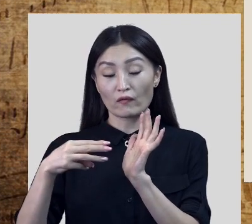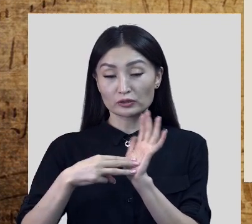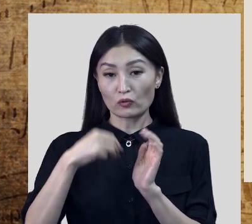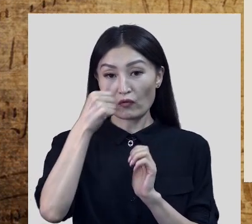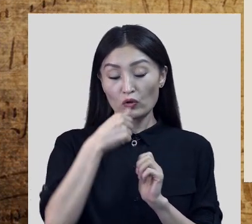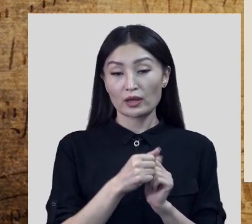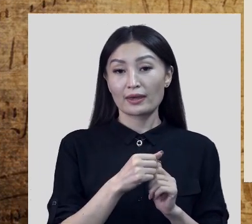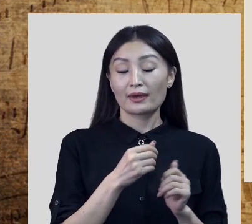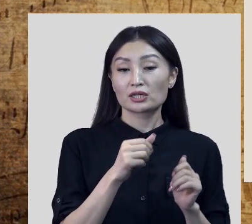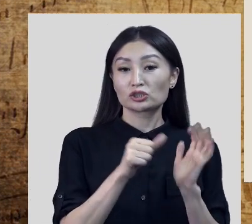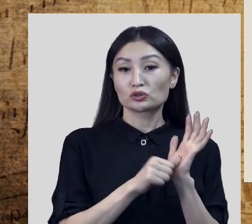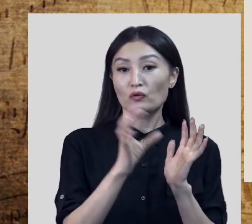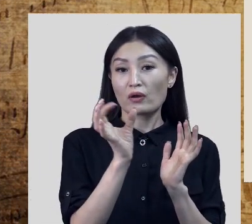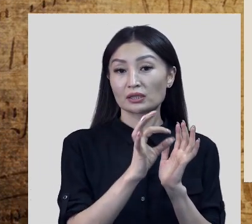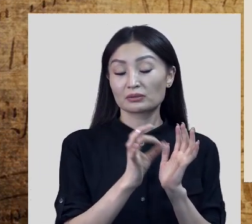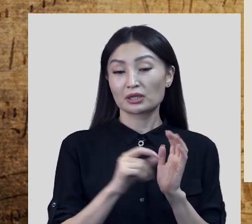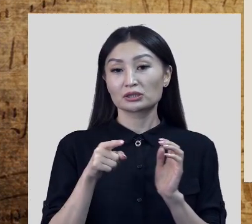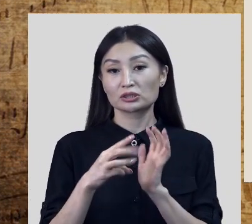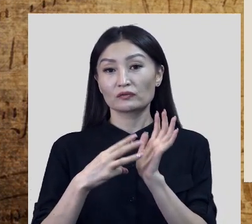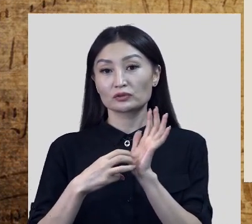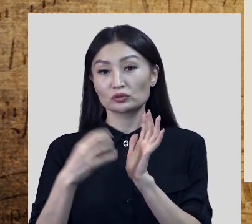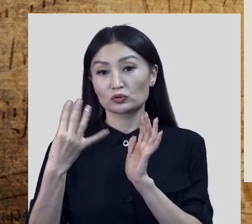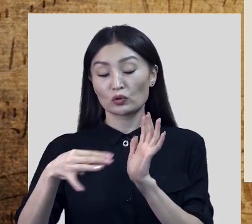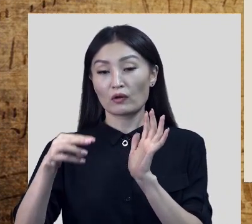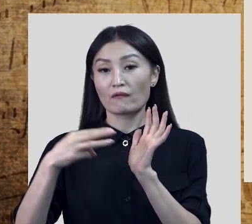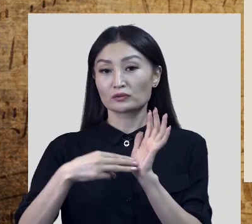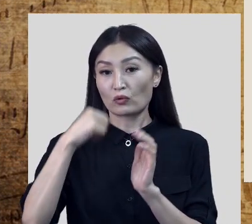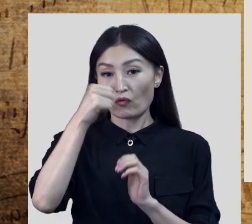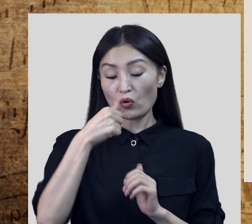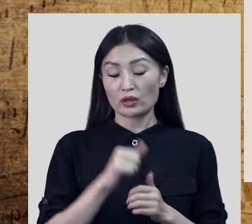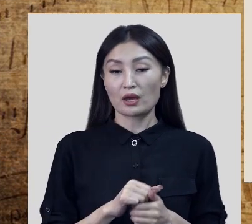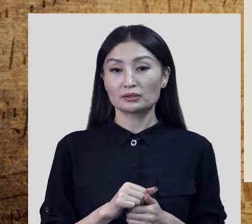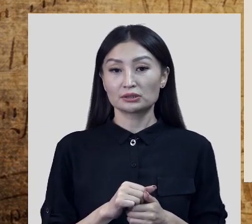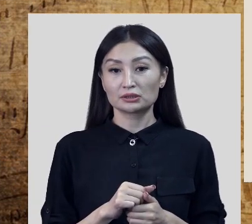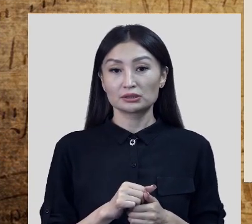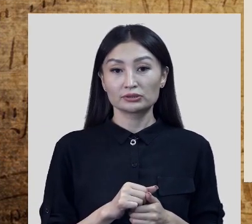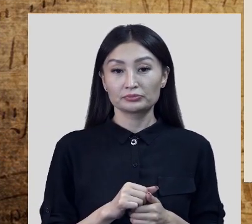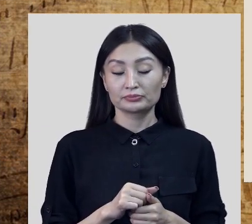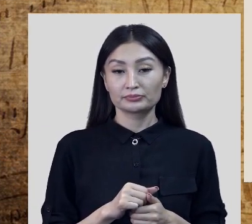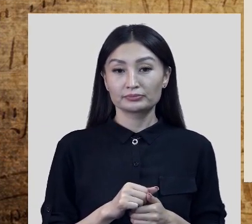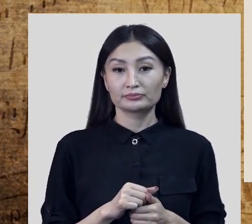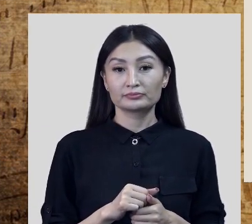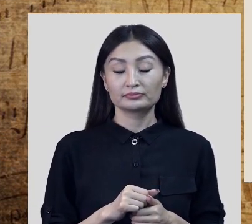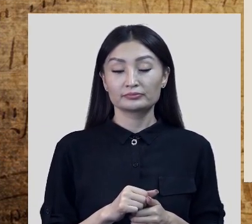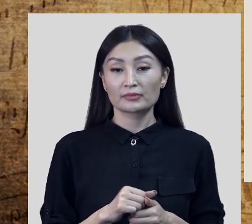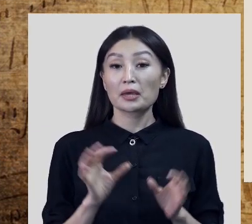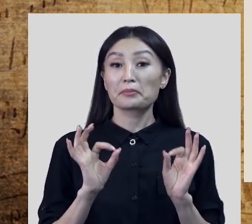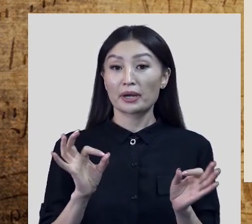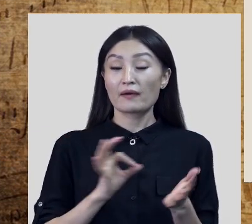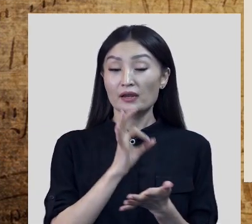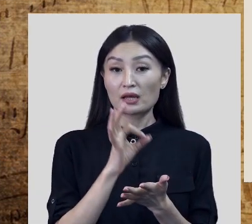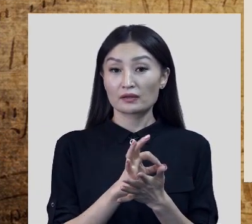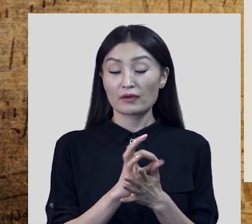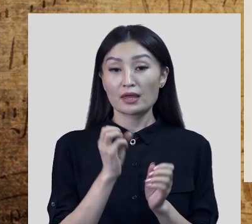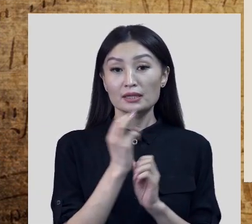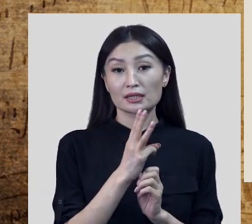года или 6 октября 1848 года и правильный вариант